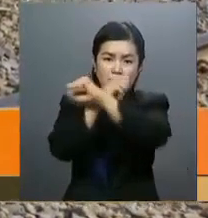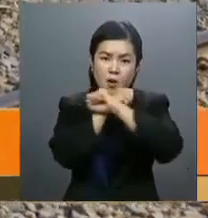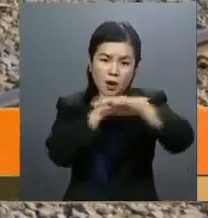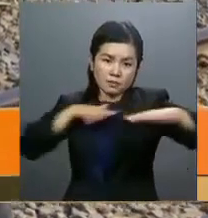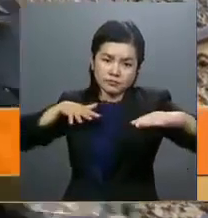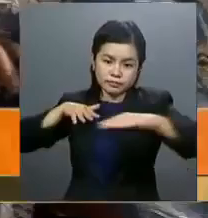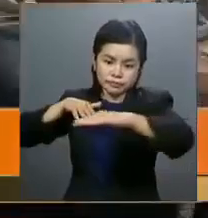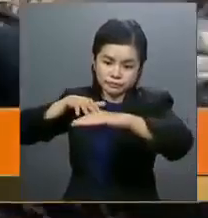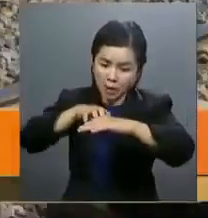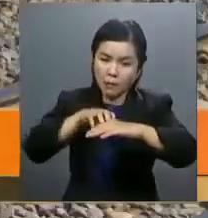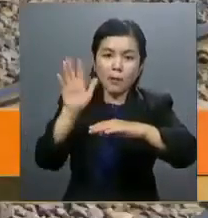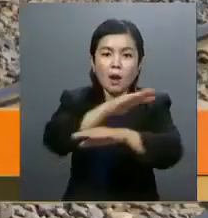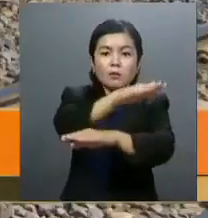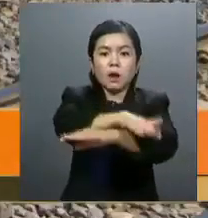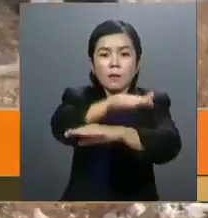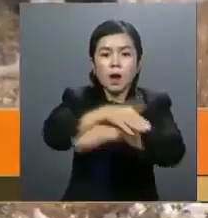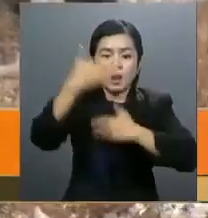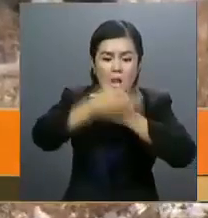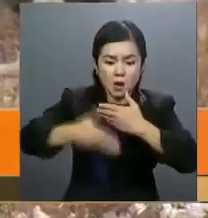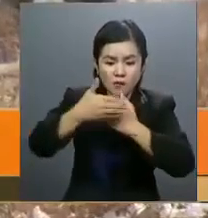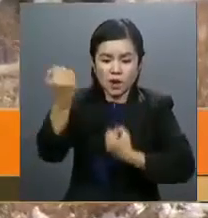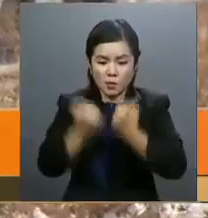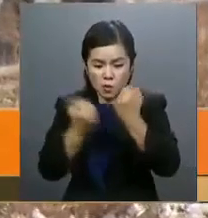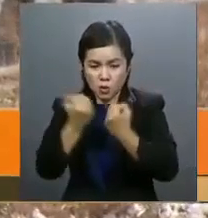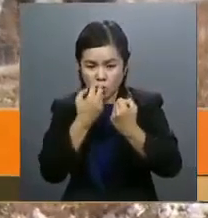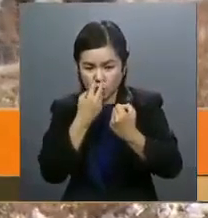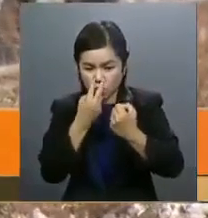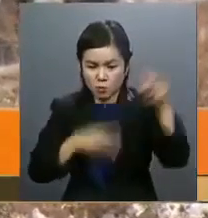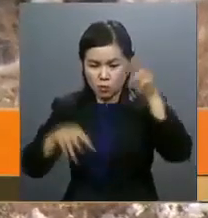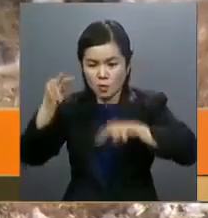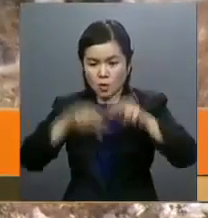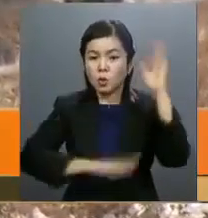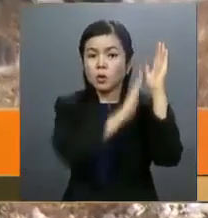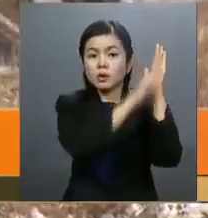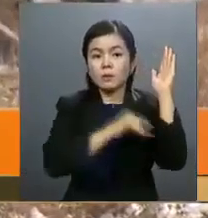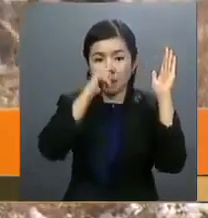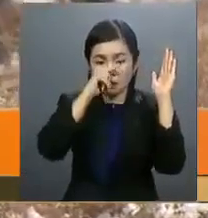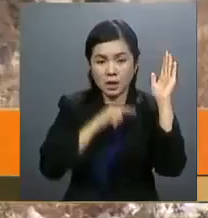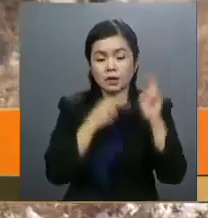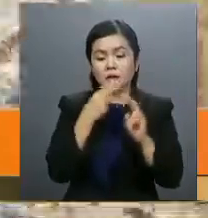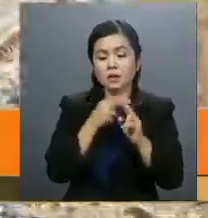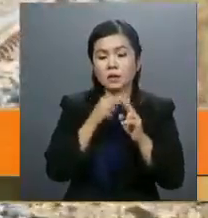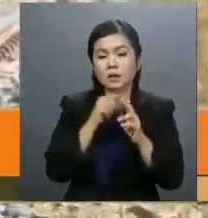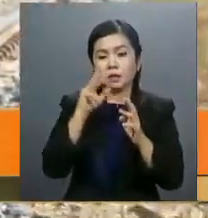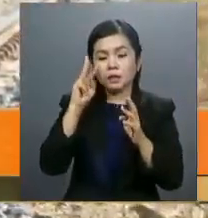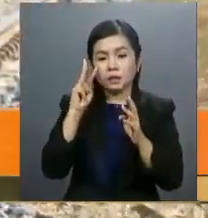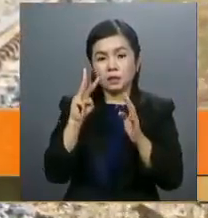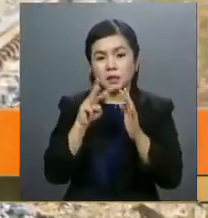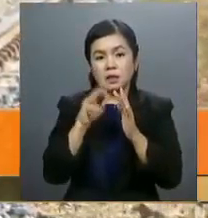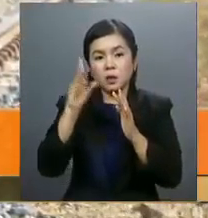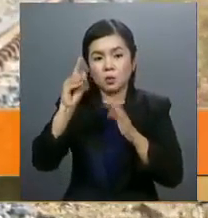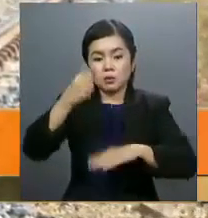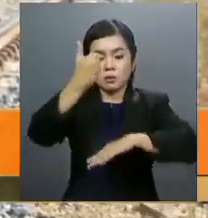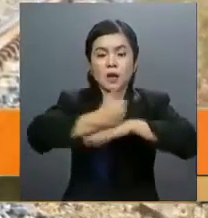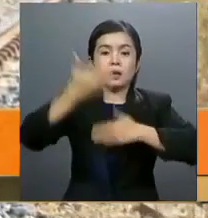พาะบริเวณจุดตัดเสมอระดับทางรถไฟและรถยนต์นายวุฒิชาติกัลยาณมิตรผู้ว่าการการรถไฟแห่งประเทศไท